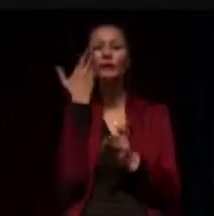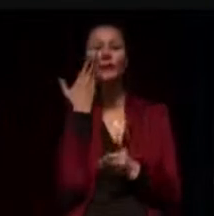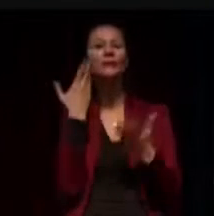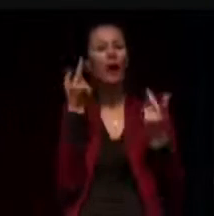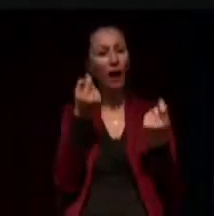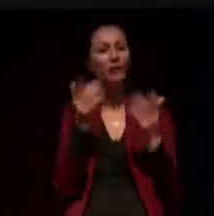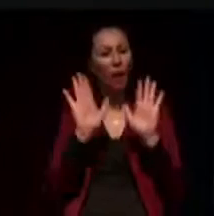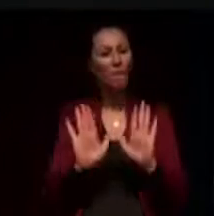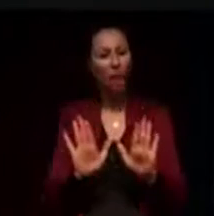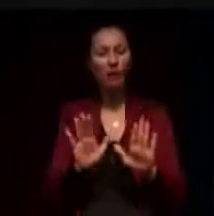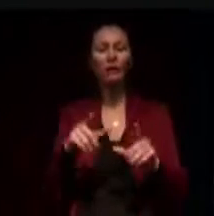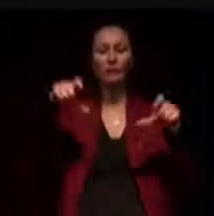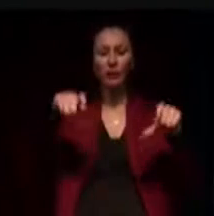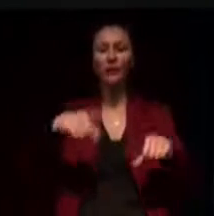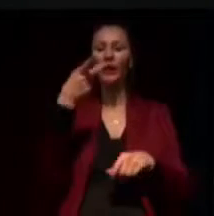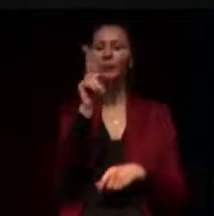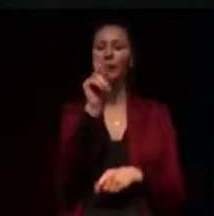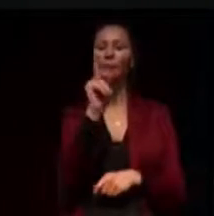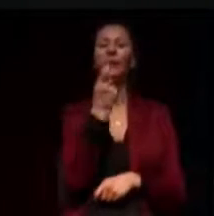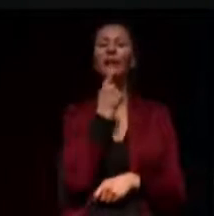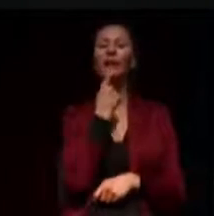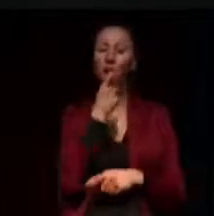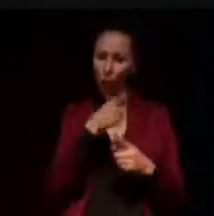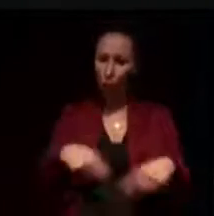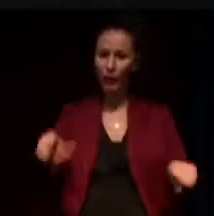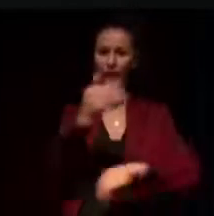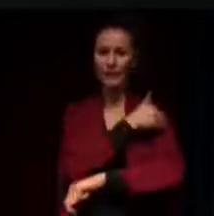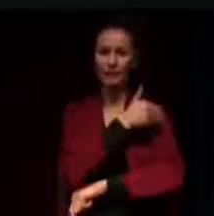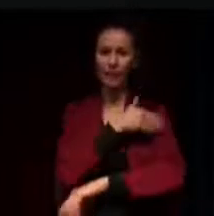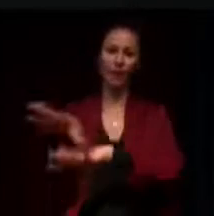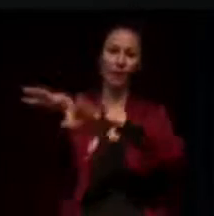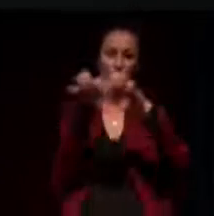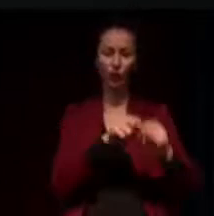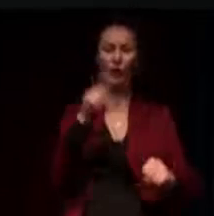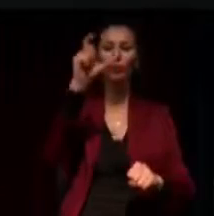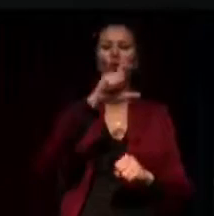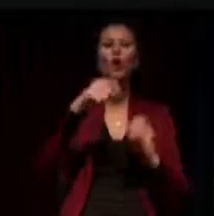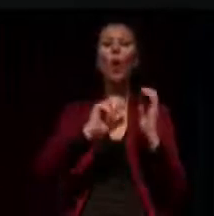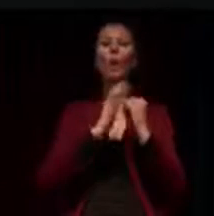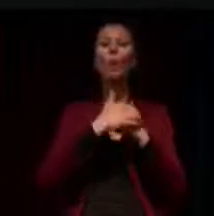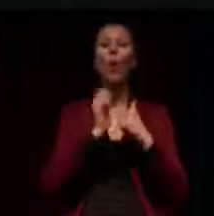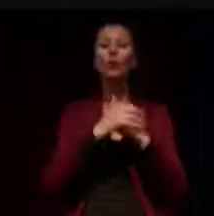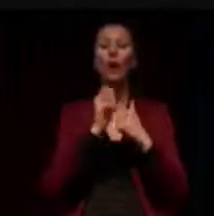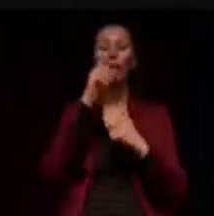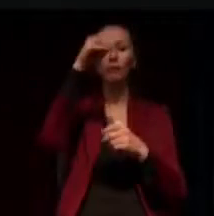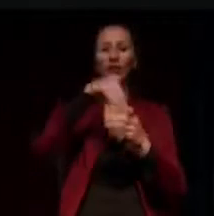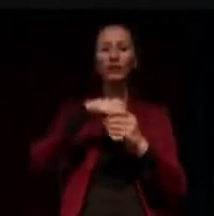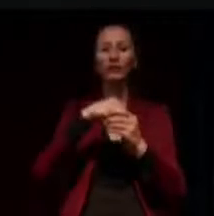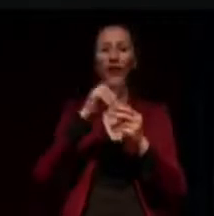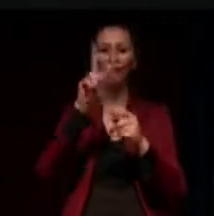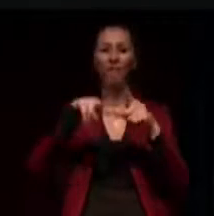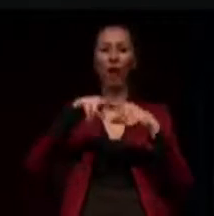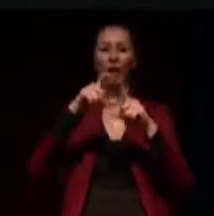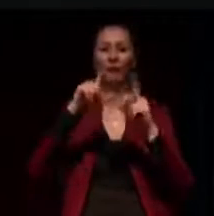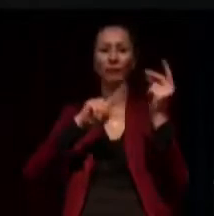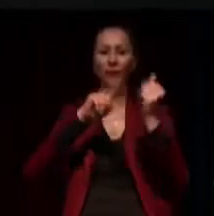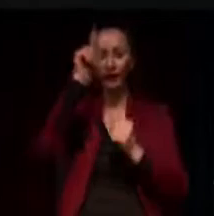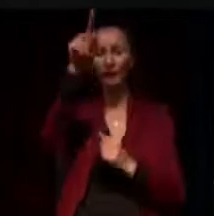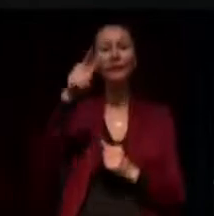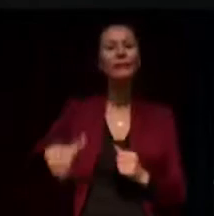ama stadyum var. 2021 yılında onu da hizmete alacağız. Buca Portakal Vadisi'ni,